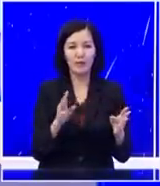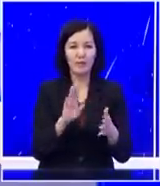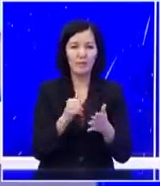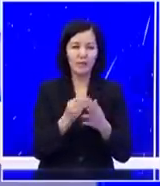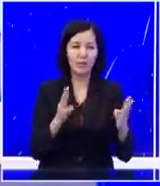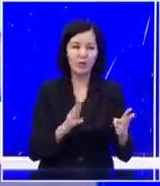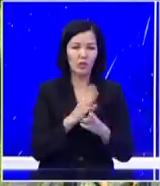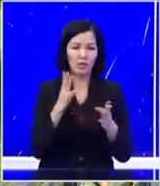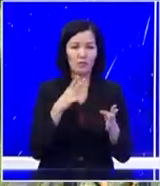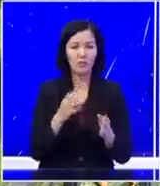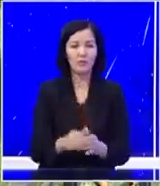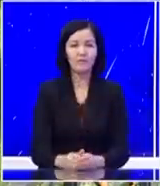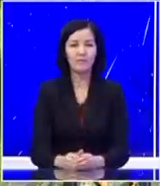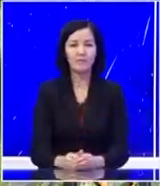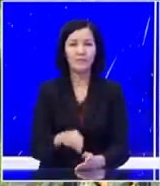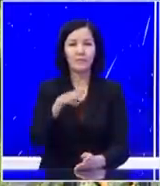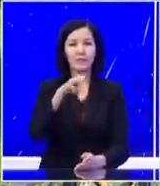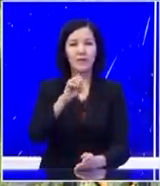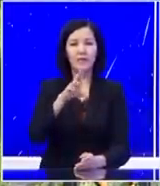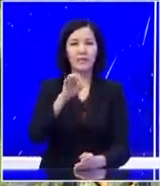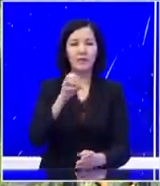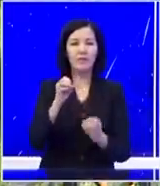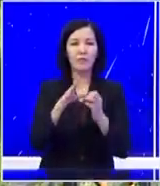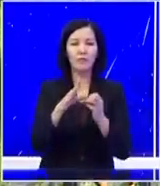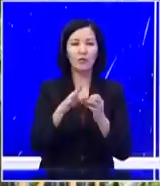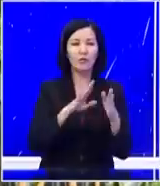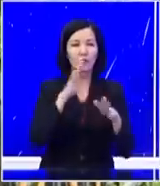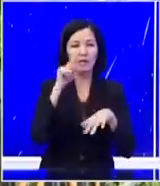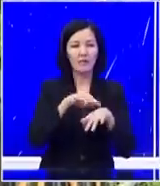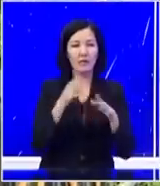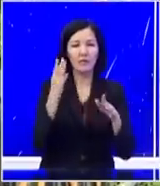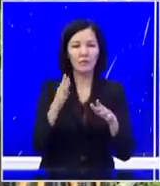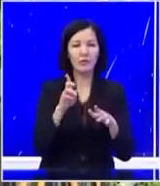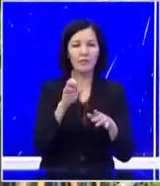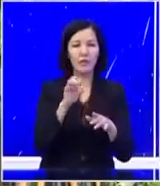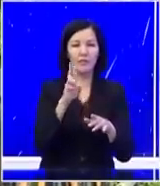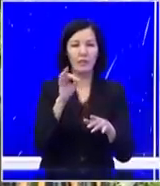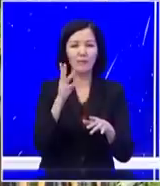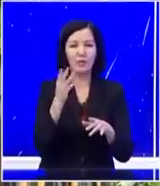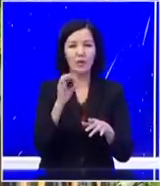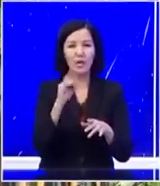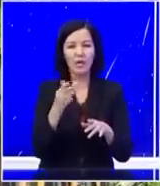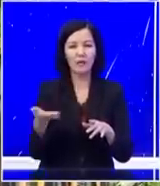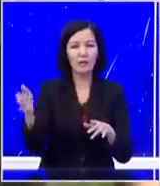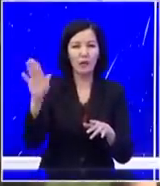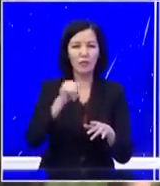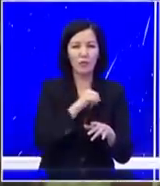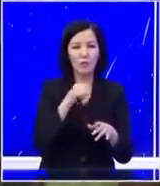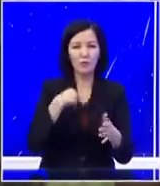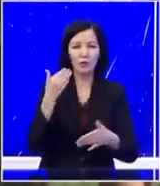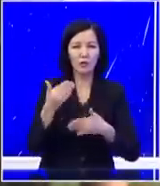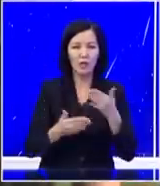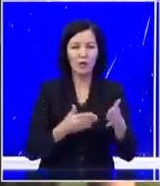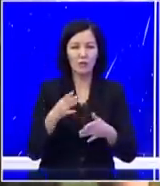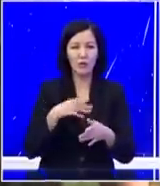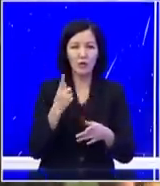болған. Әбдуәли Тастанов мамырдың 14 күні таңғы сағат 4-те Балықпе ауылынан Шаған тауына қарай жаяу сапарға шыққан.